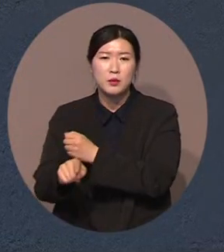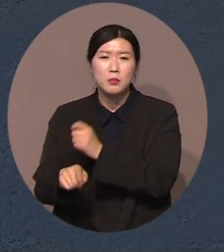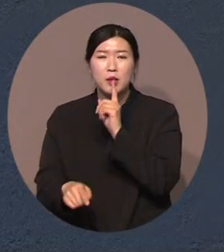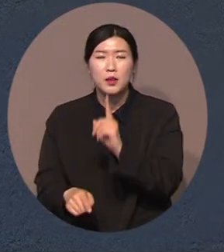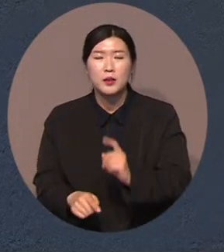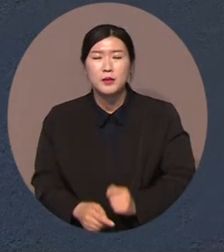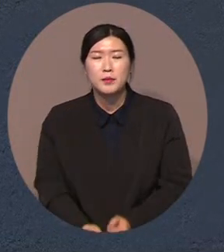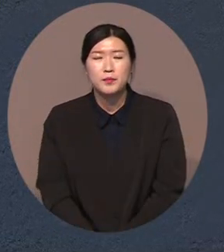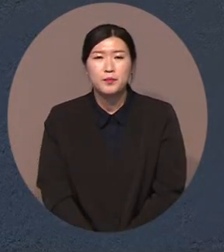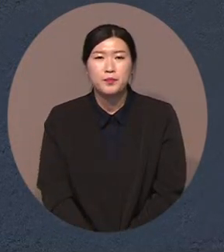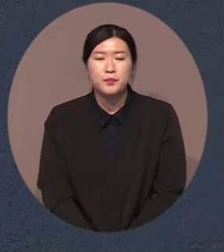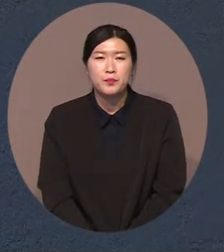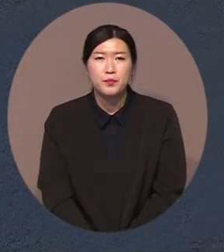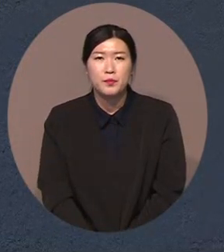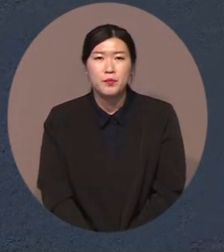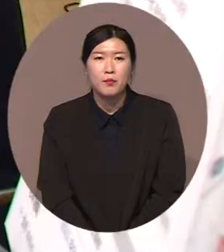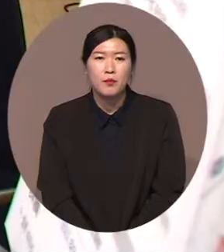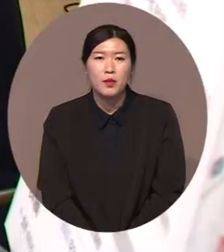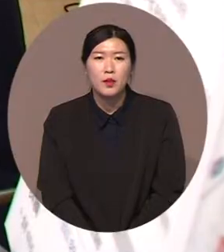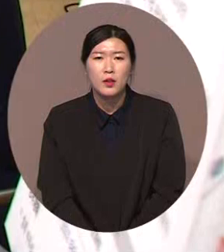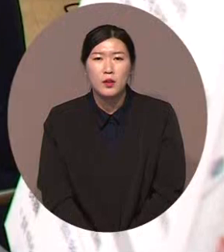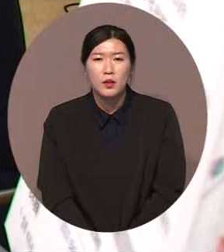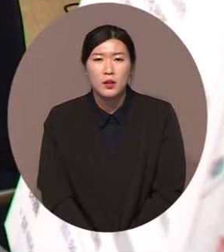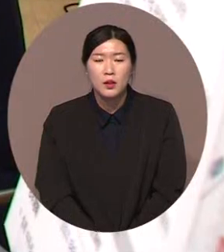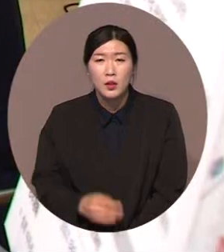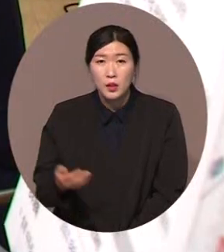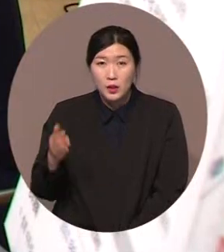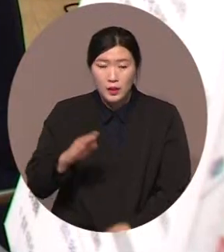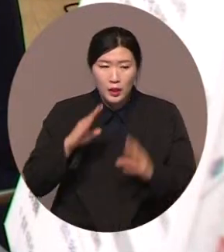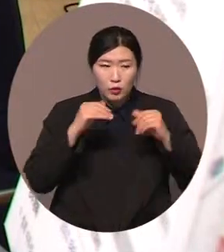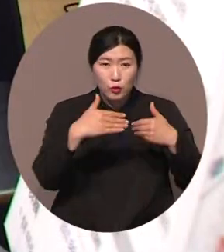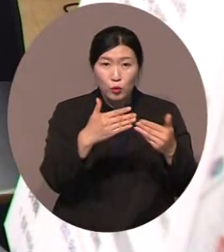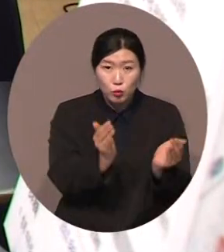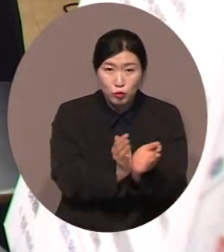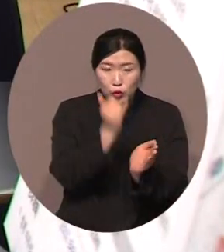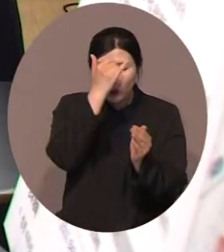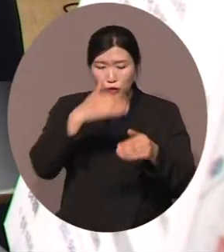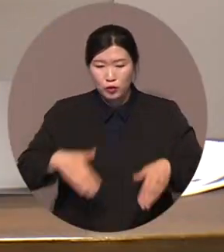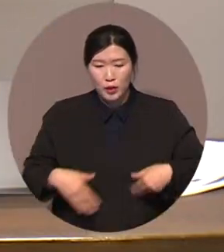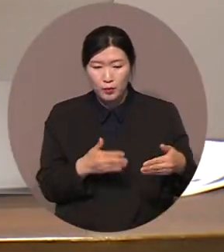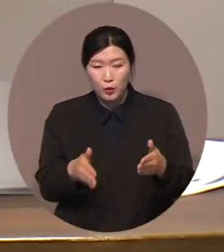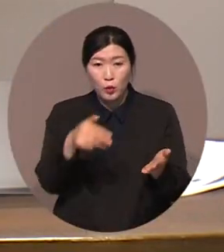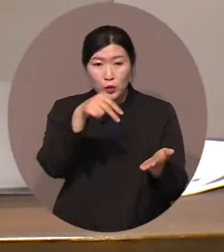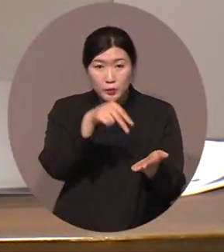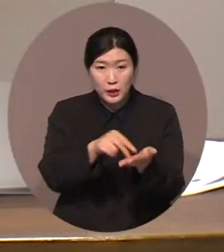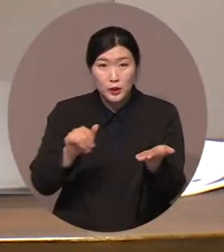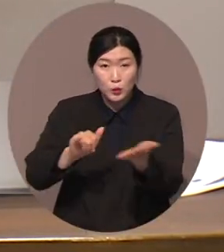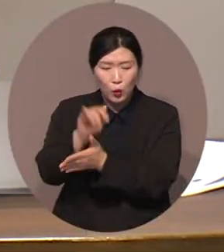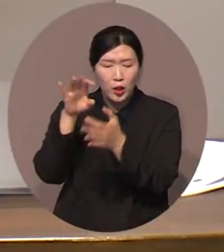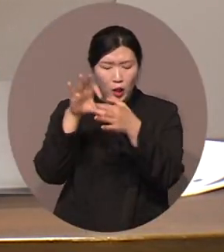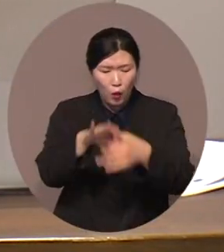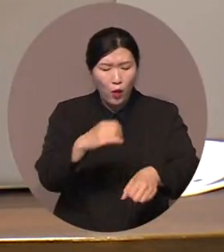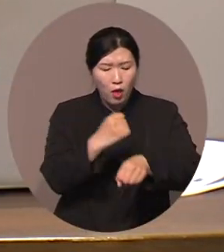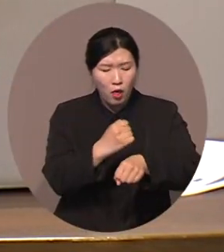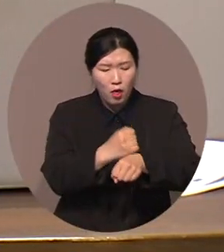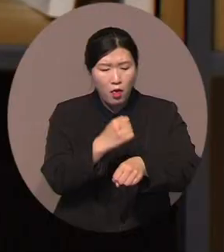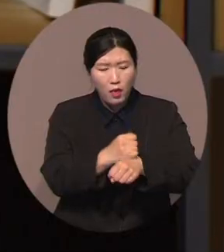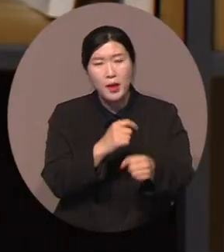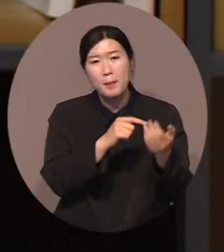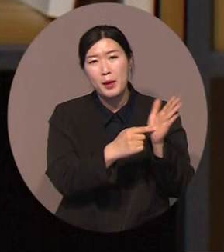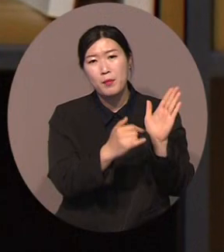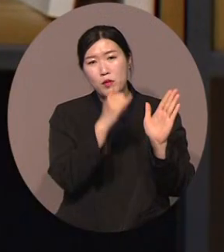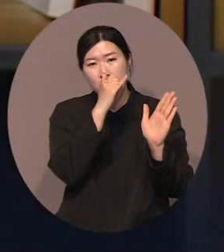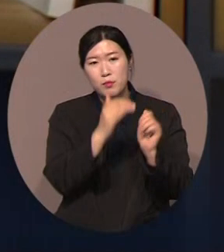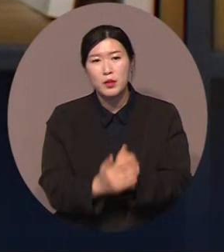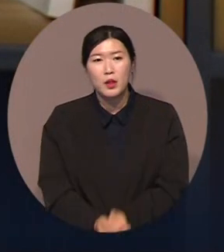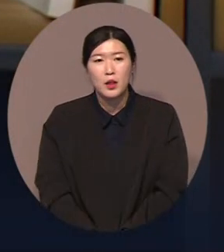기준인 0.5에 미치지 못했습니다. 하지만 국토부와 충남도는 서산공항을 계속 추진하겠다는 뜻을 밝혔습니다.